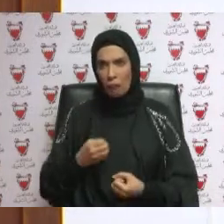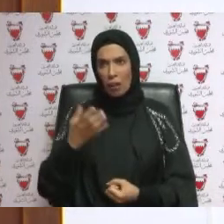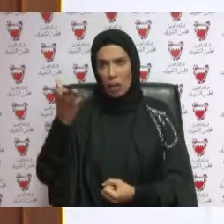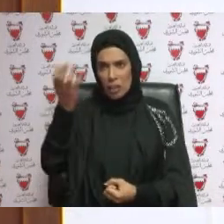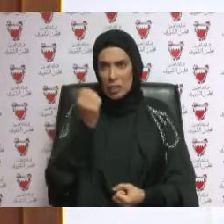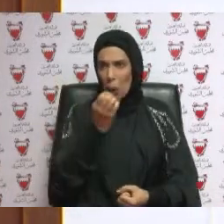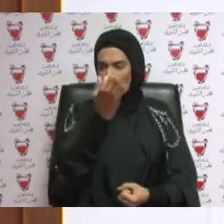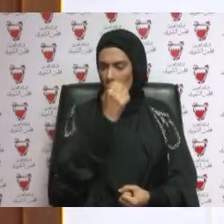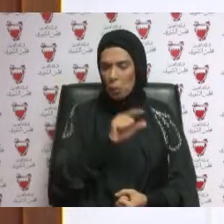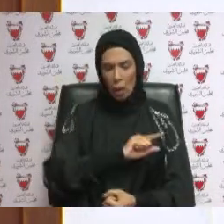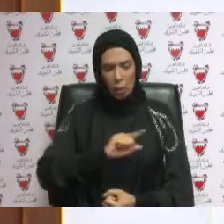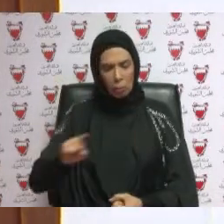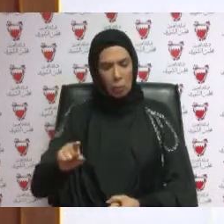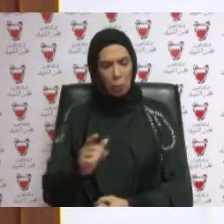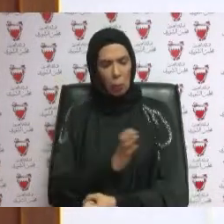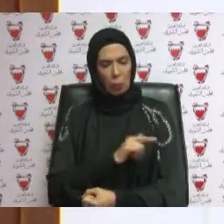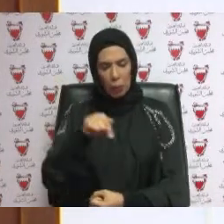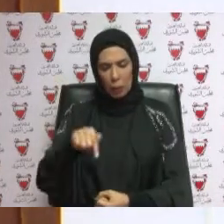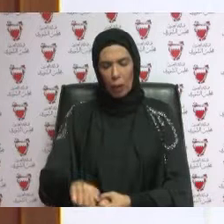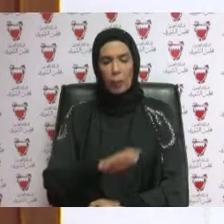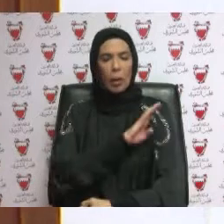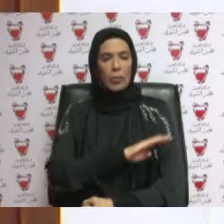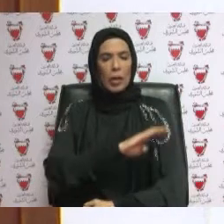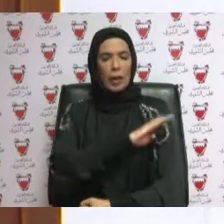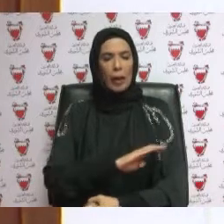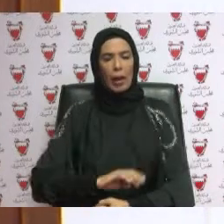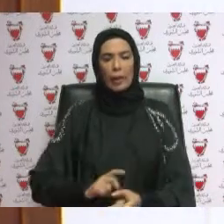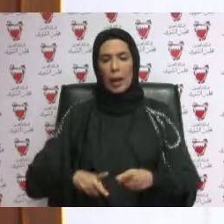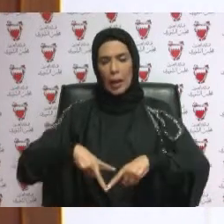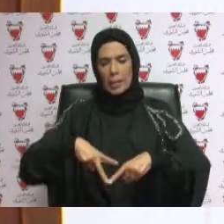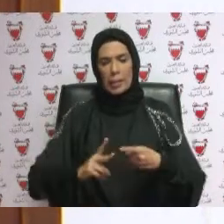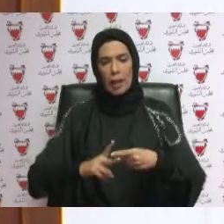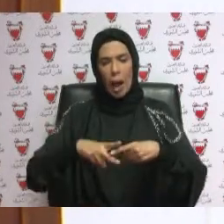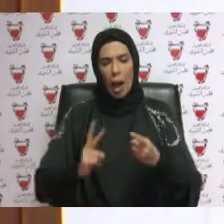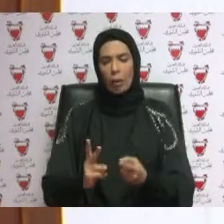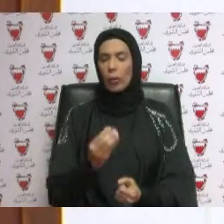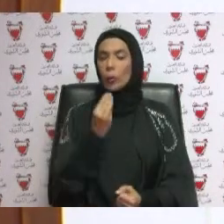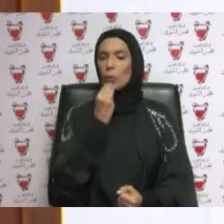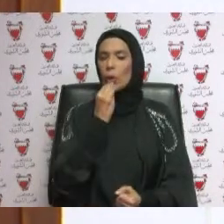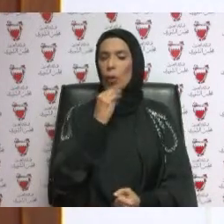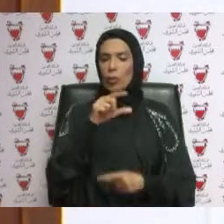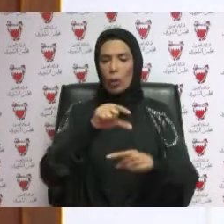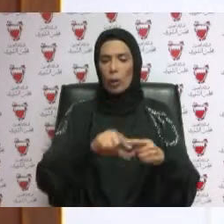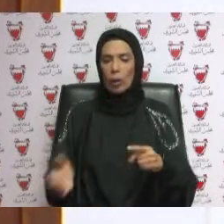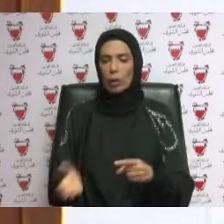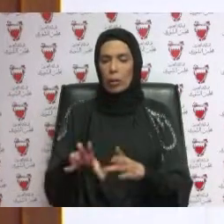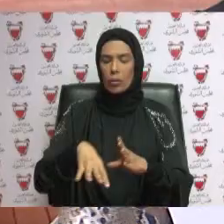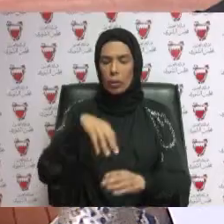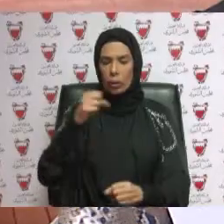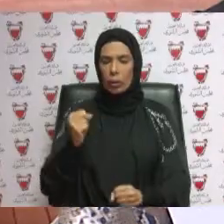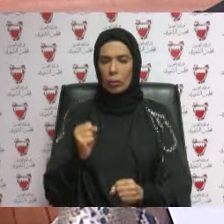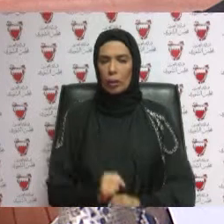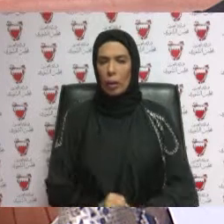الاهتمام بالاعتماد على القدرات الوطنية في مجال الصناعات الغذائية ورفع نسبة الإنتاج المحلي